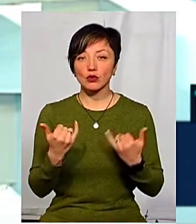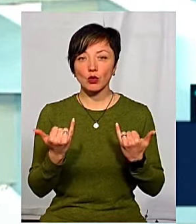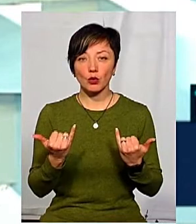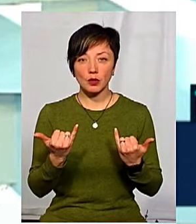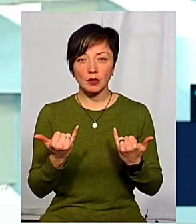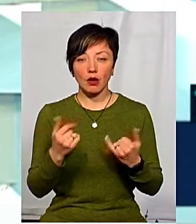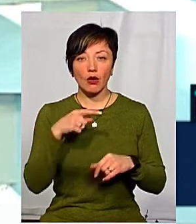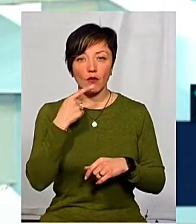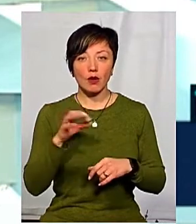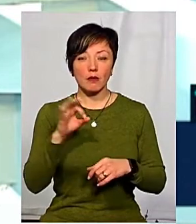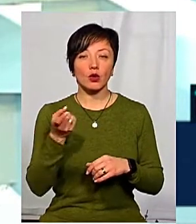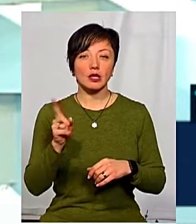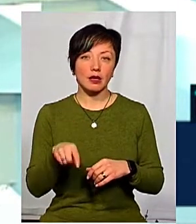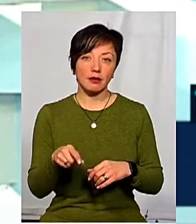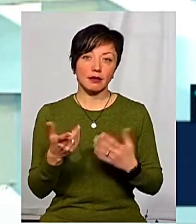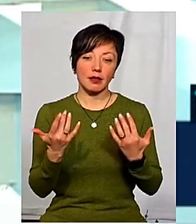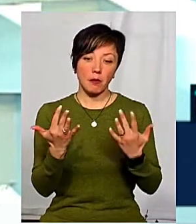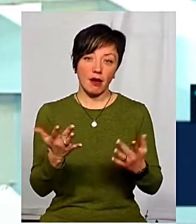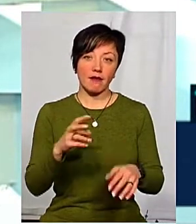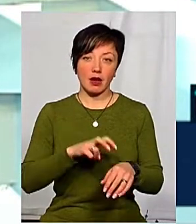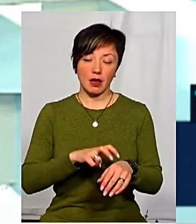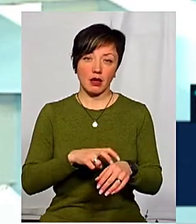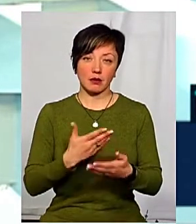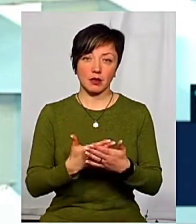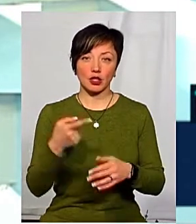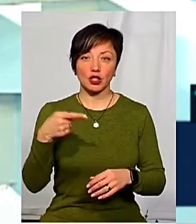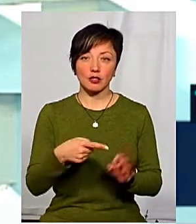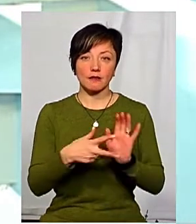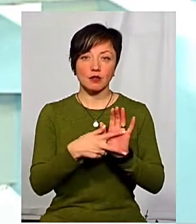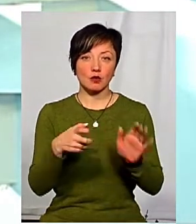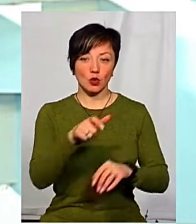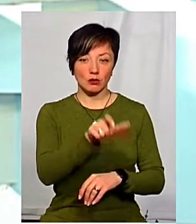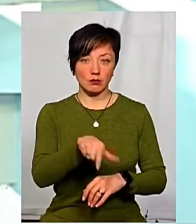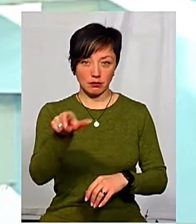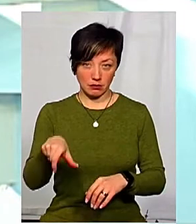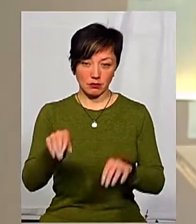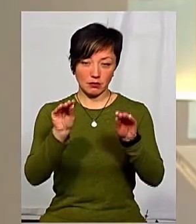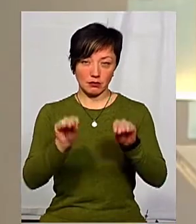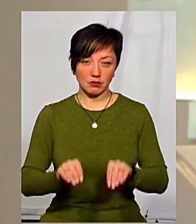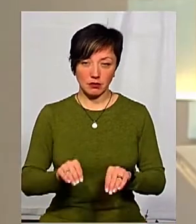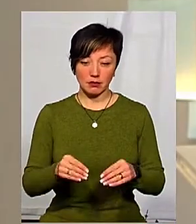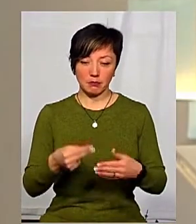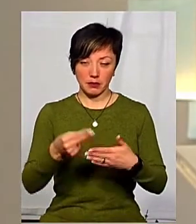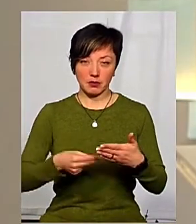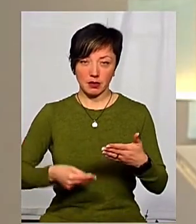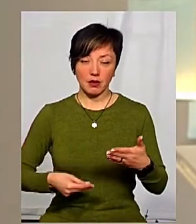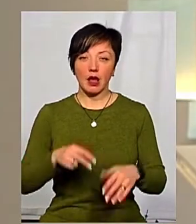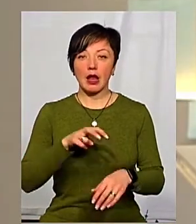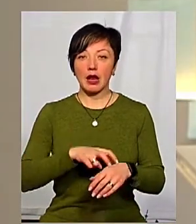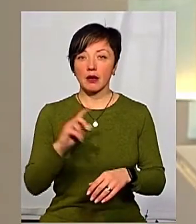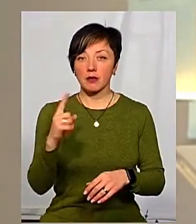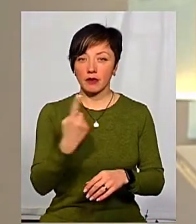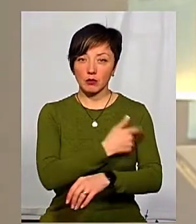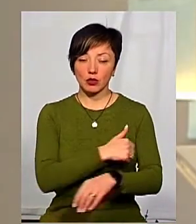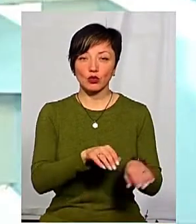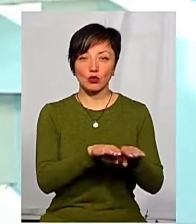ми сьогодні говоримо про те, що набрав лікар 1800 декларацій. Відповідно, лікар первинної